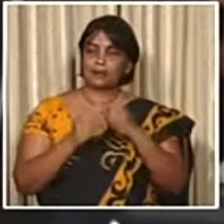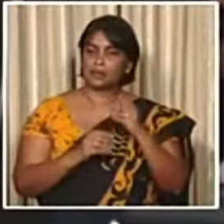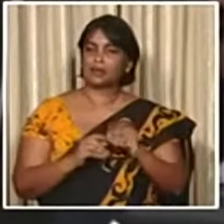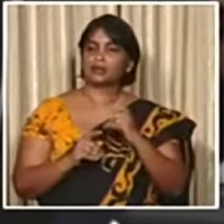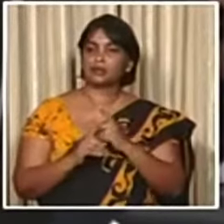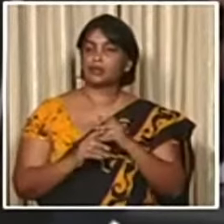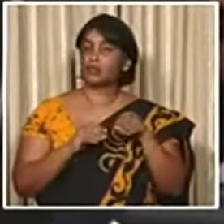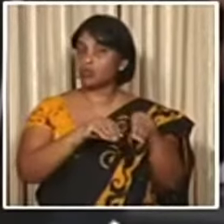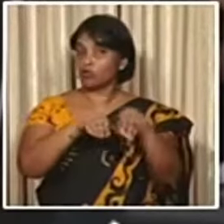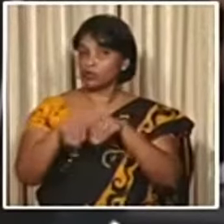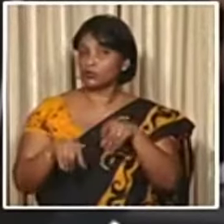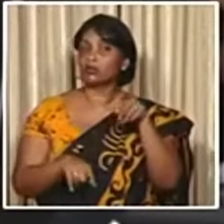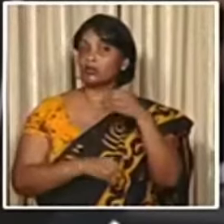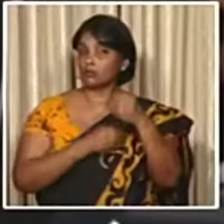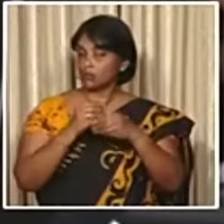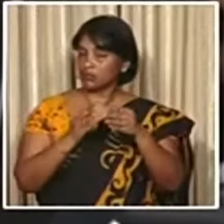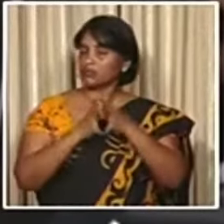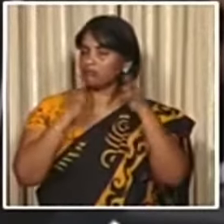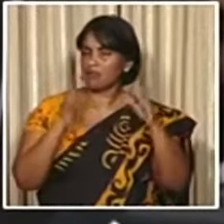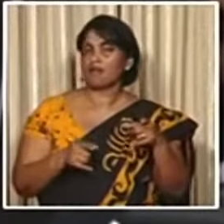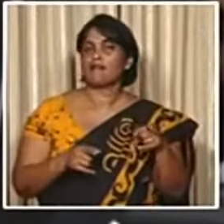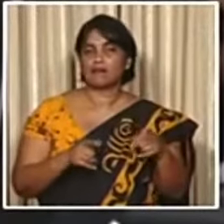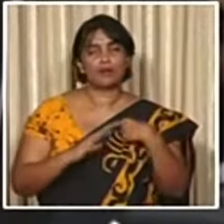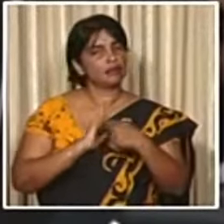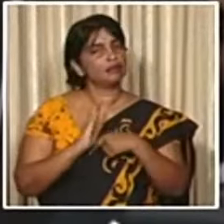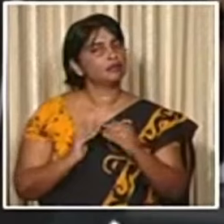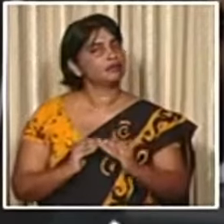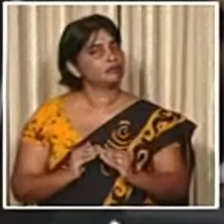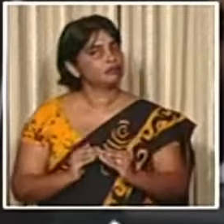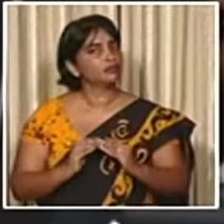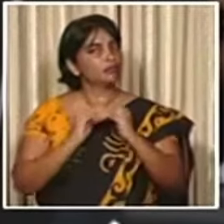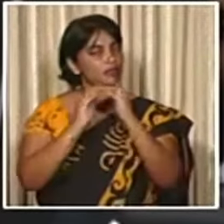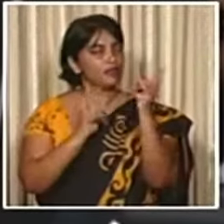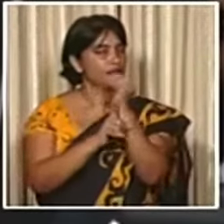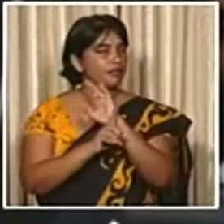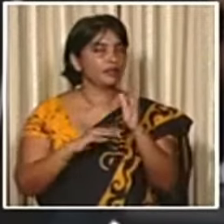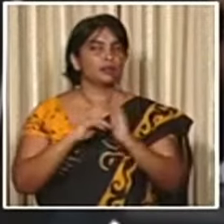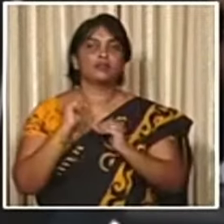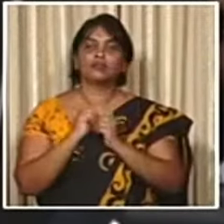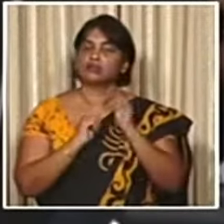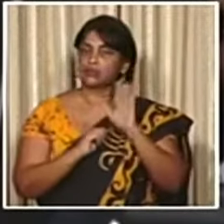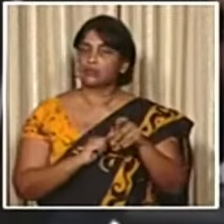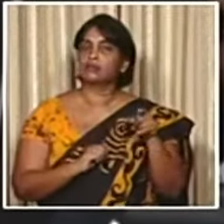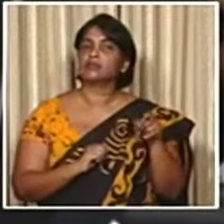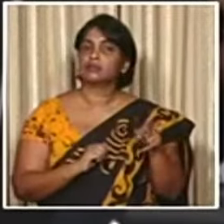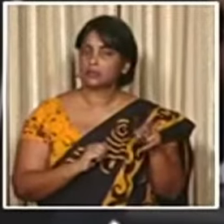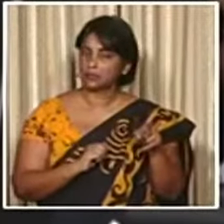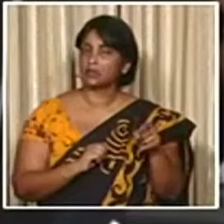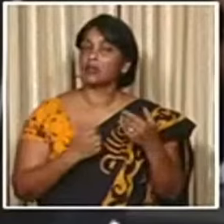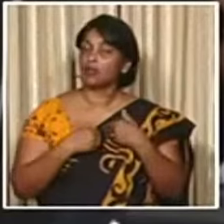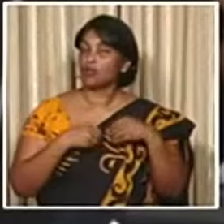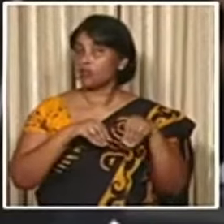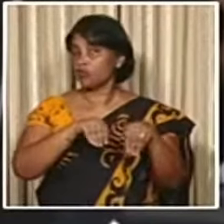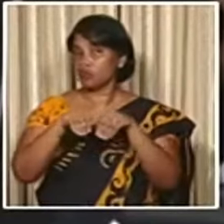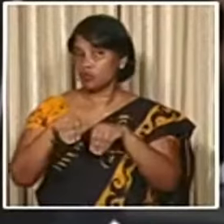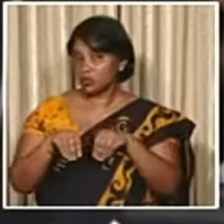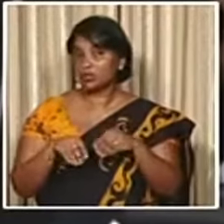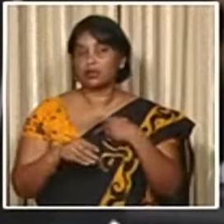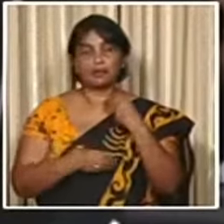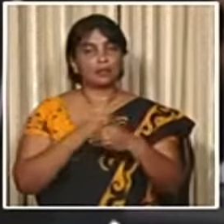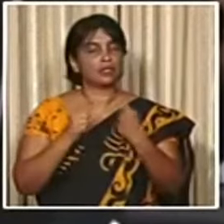වගේම කෘෂි ශාස්ත්‍රයේ ව්‍යවසායකයින් ඔබෝම අපේ රට ගොඩ ගැනීම සඳහා තිබෙන එකම ක්‍රියාමාර්ගය තමයි අපේ කෘෂි කර්මාන්තය